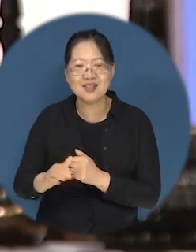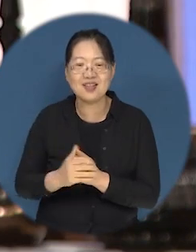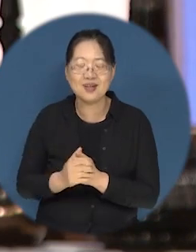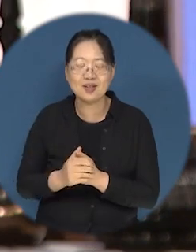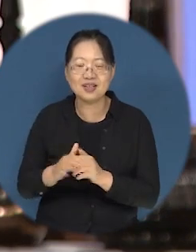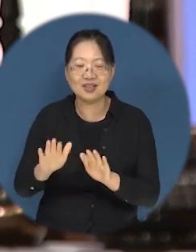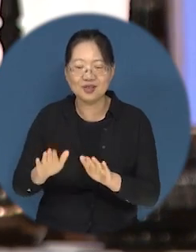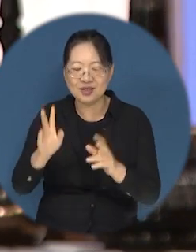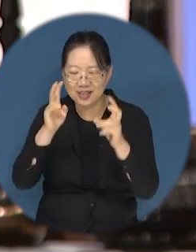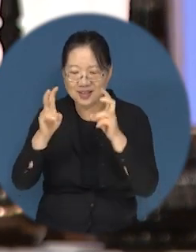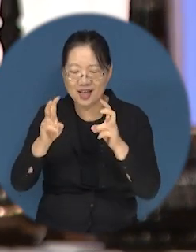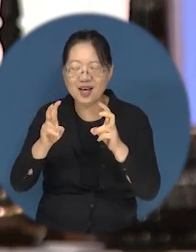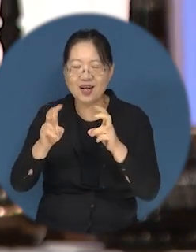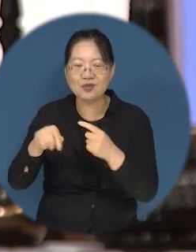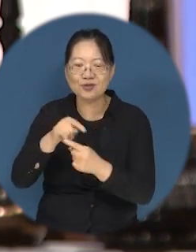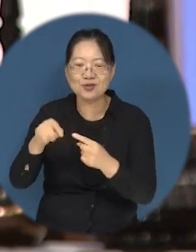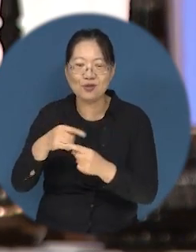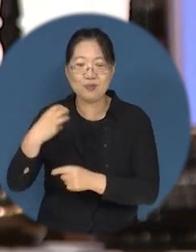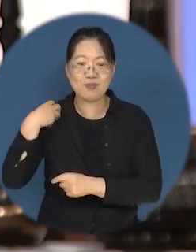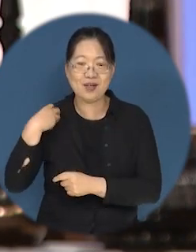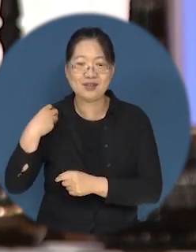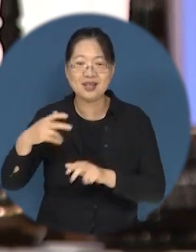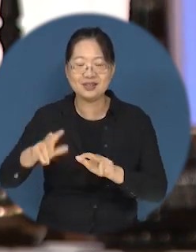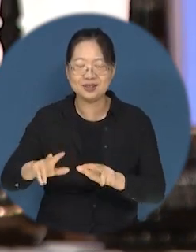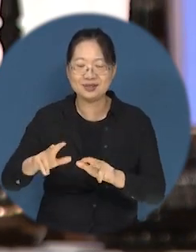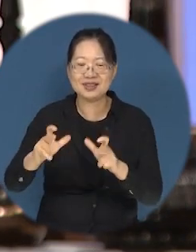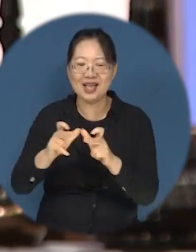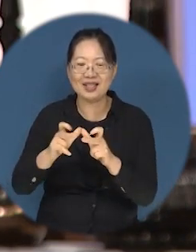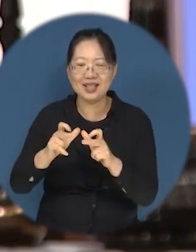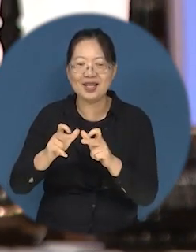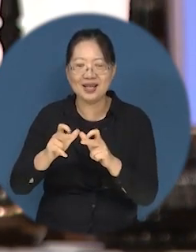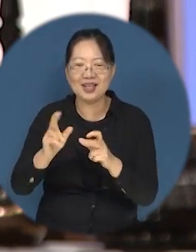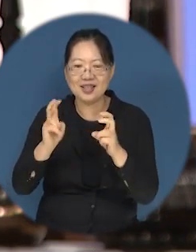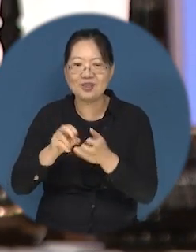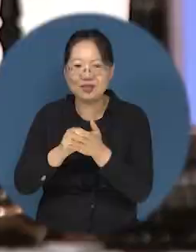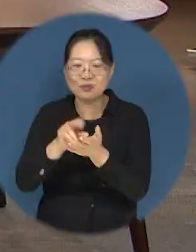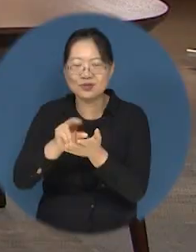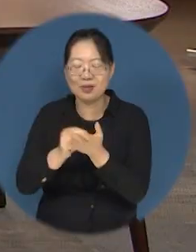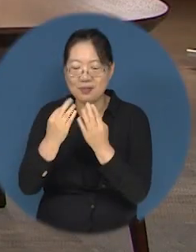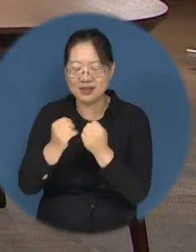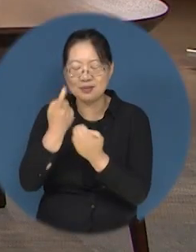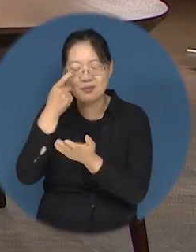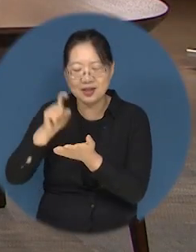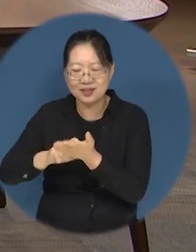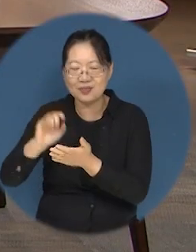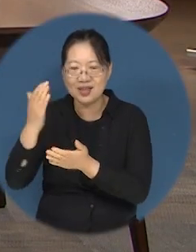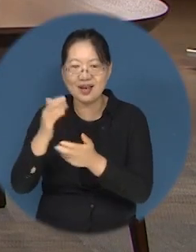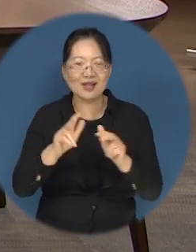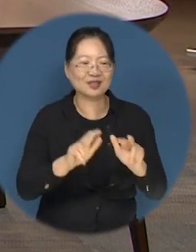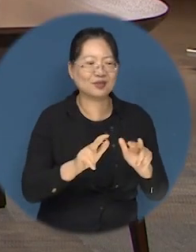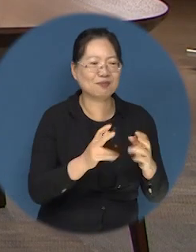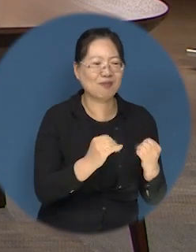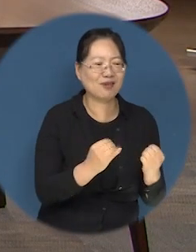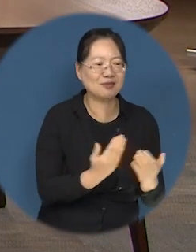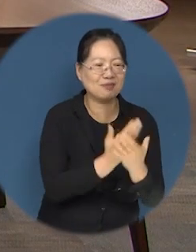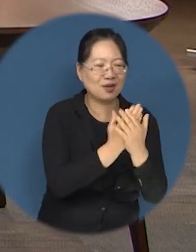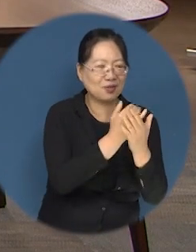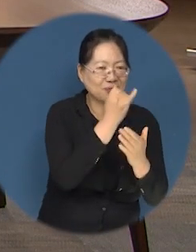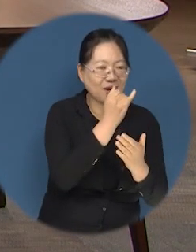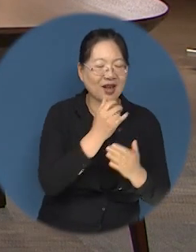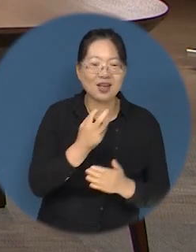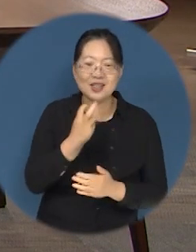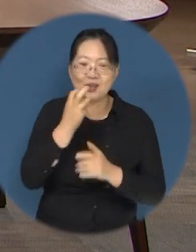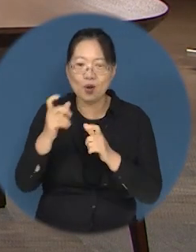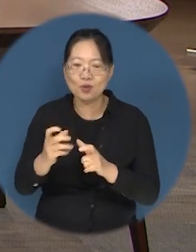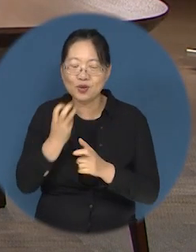하다가 이렇게 됐는데 이제는 그 문제점이 많이 보이더라고요. 예. 예. 예. 그나마 많이 좋아졌군요. 예,